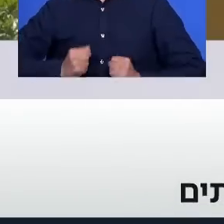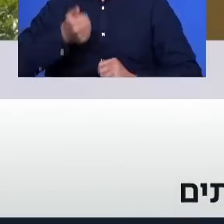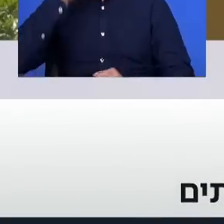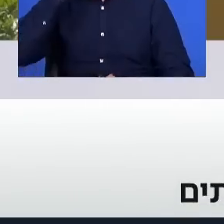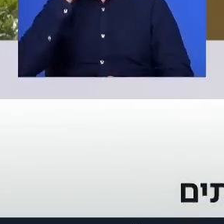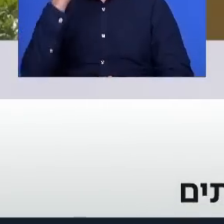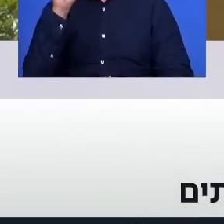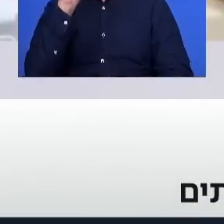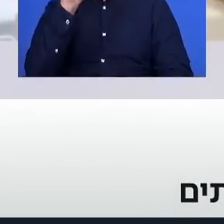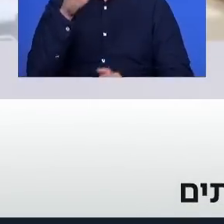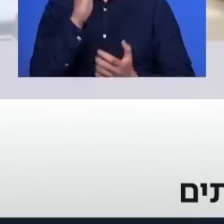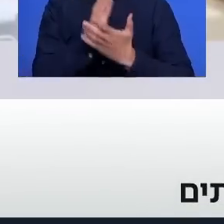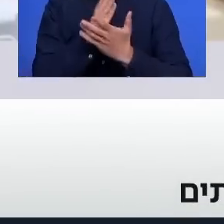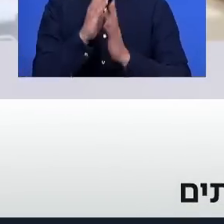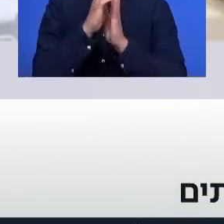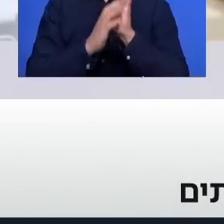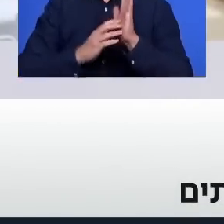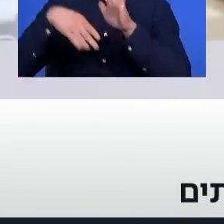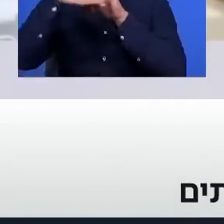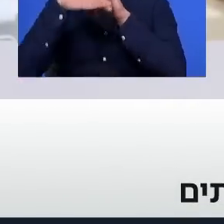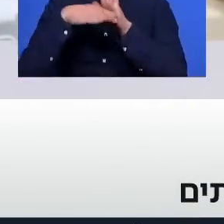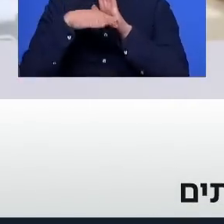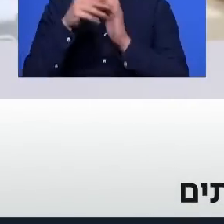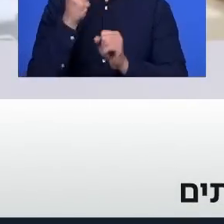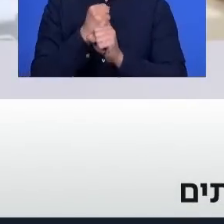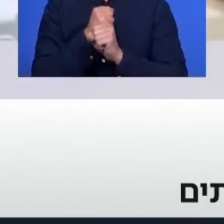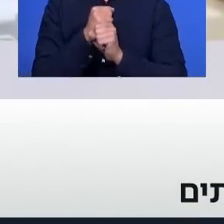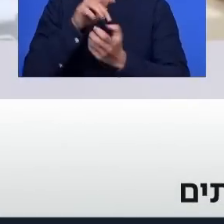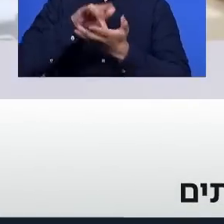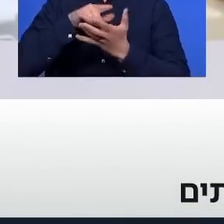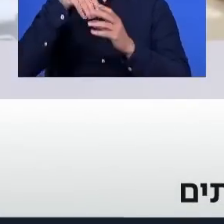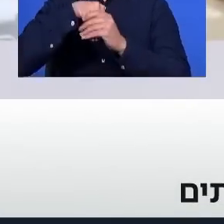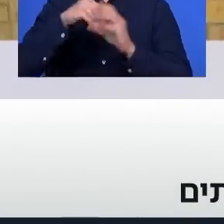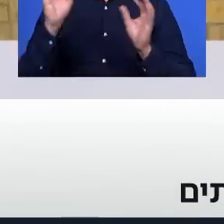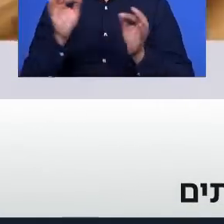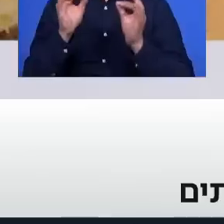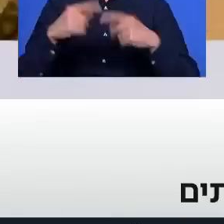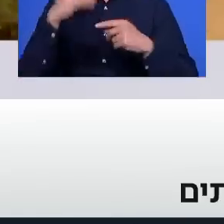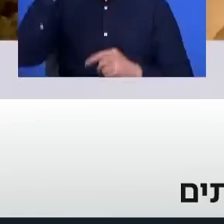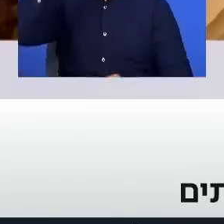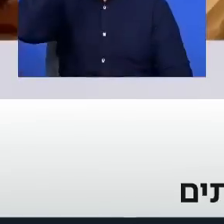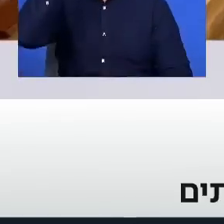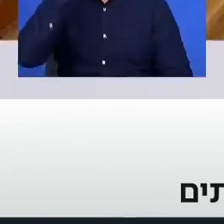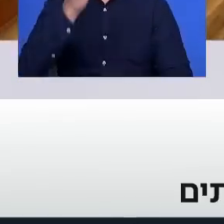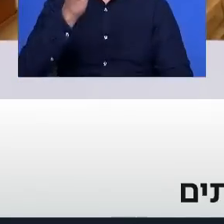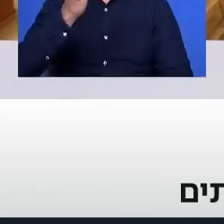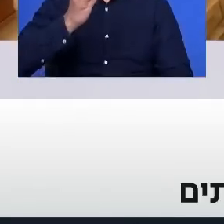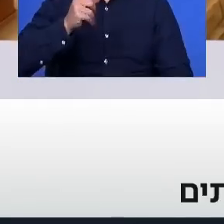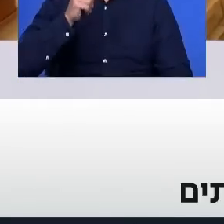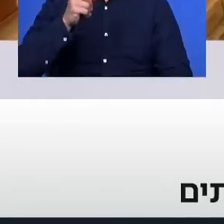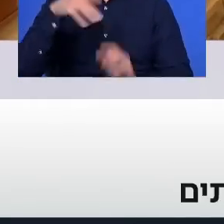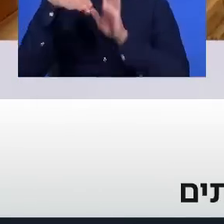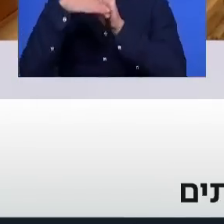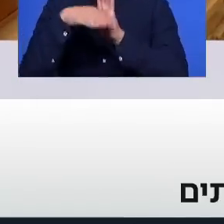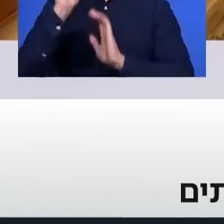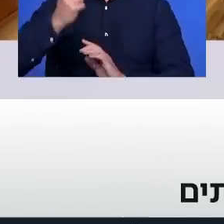שולח מכתב הנחיות לעובדיו שנמצאים בטקסי יום הזיכרון, ובעצם בהנחיות הוא אומר